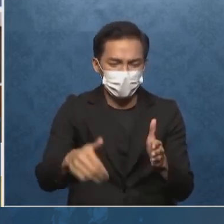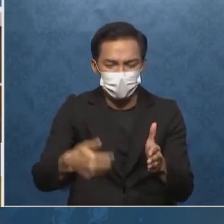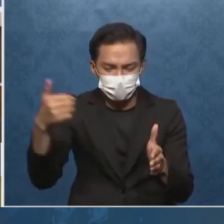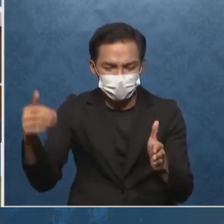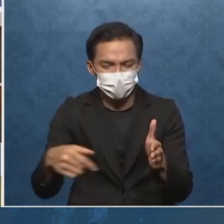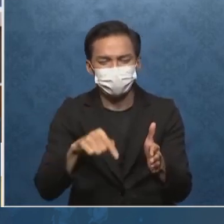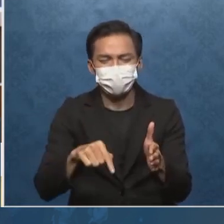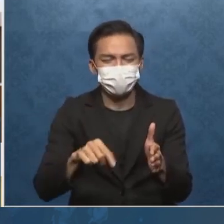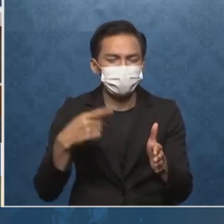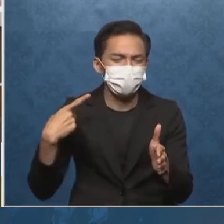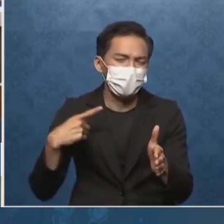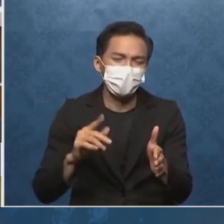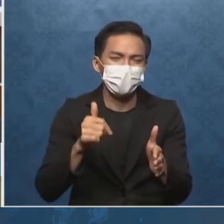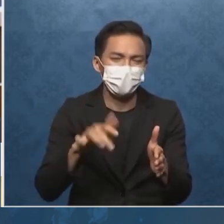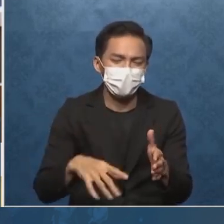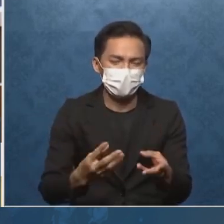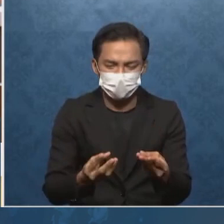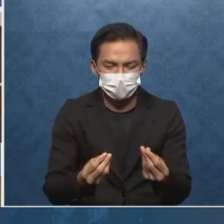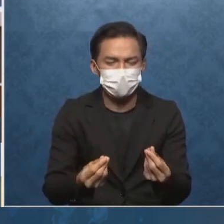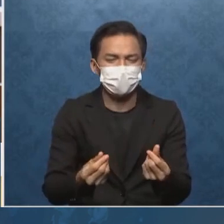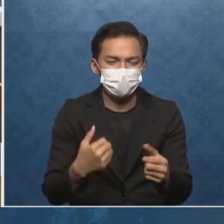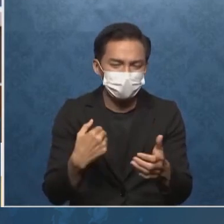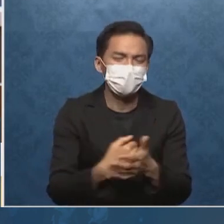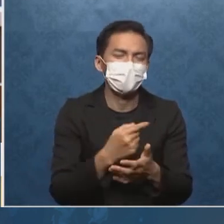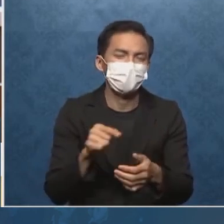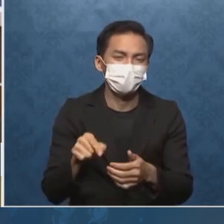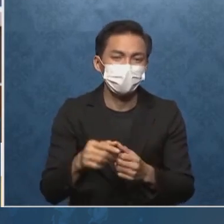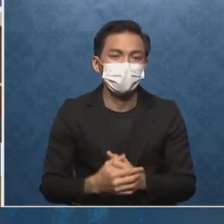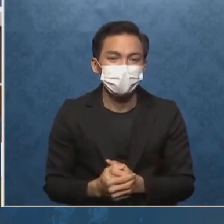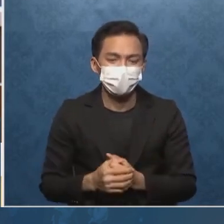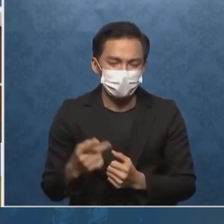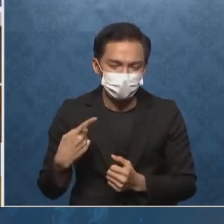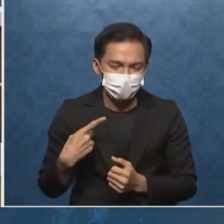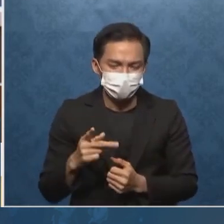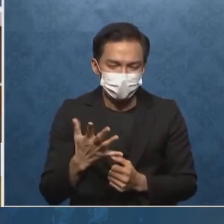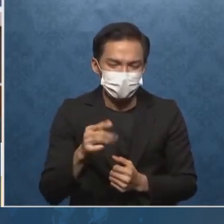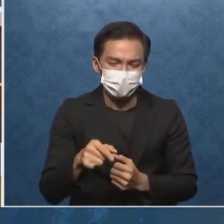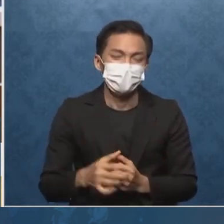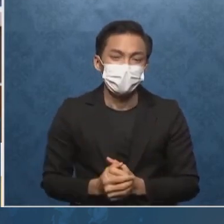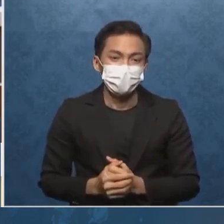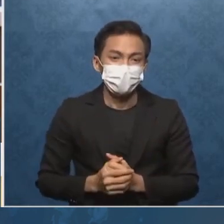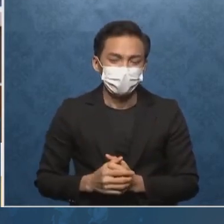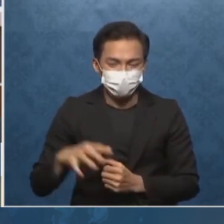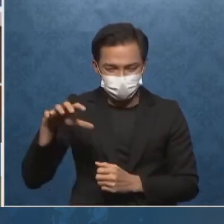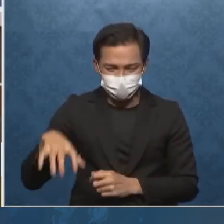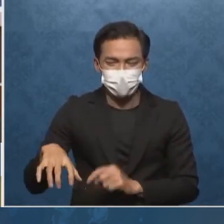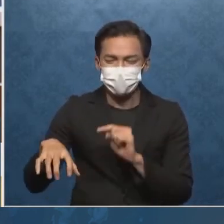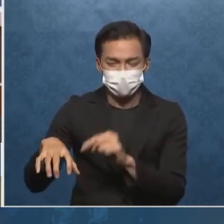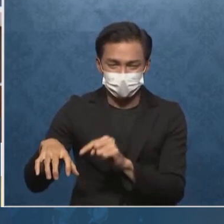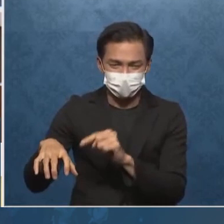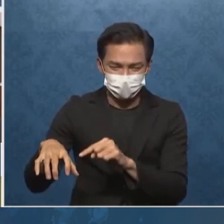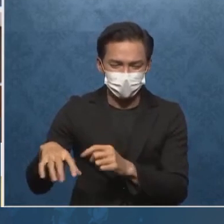ครับก็ใช้ประโยชน์อะไรไม่ได้เสียดายพื้นที่ดินทำกินของชาวบ้านอีกต่างหากนะครับหน่วยอ่านเองที่ผมพูดมาทั้งหมด